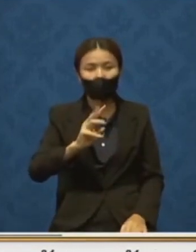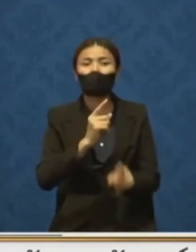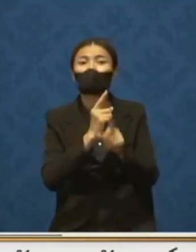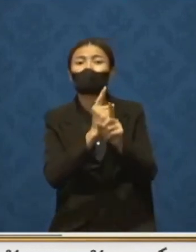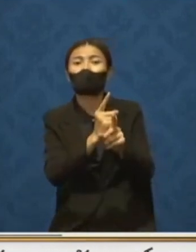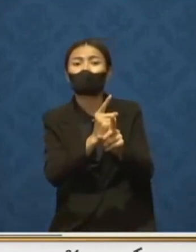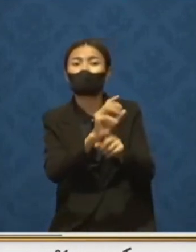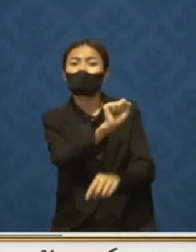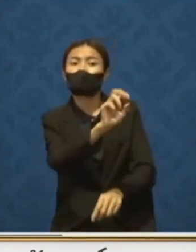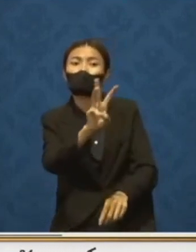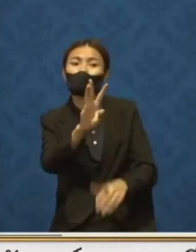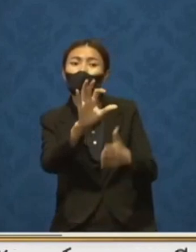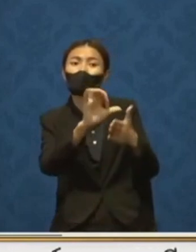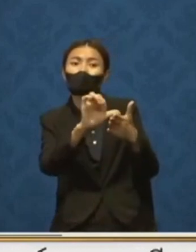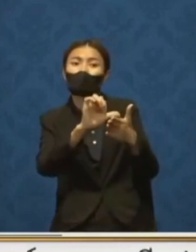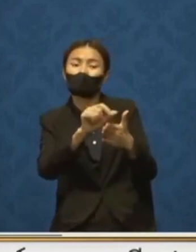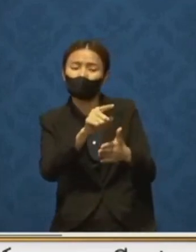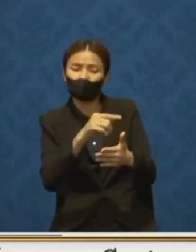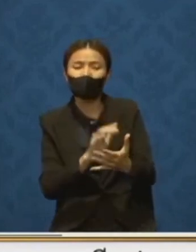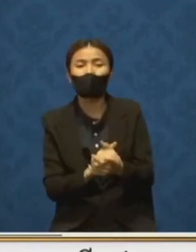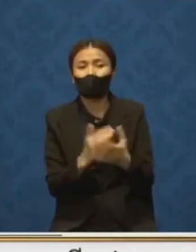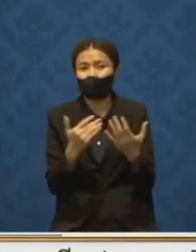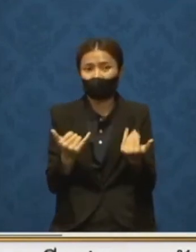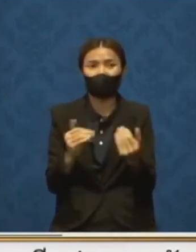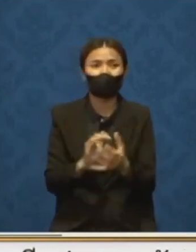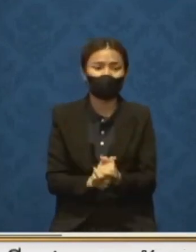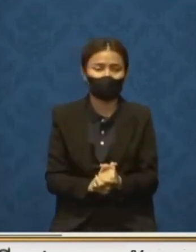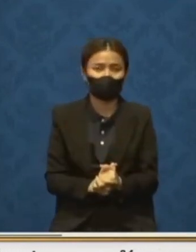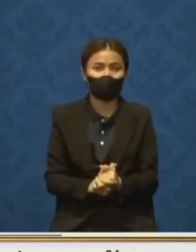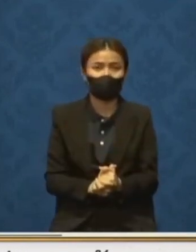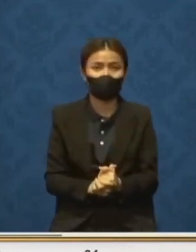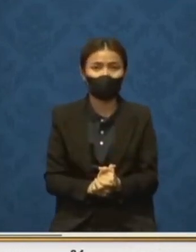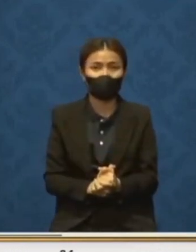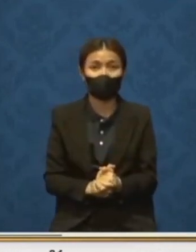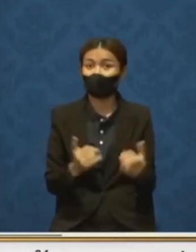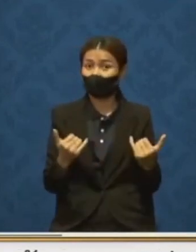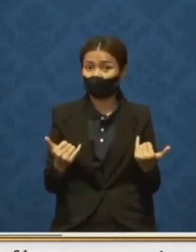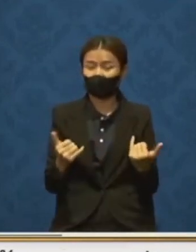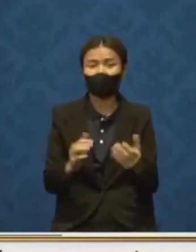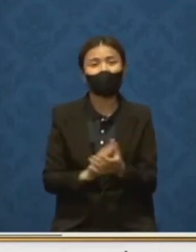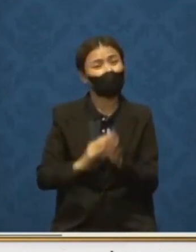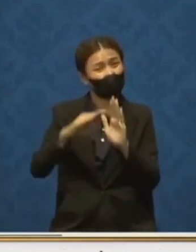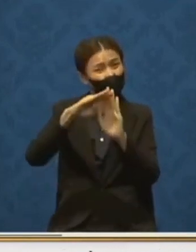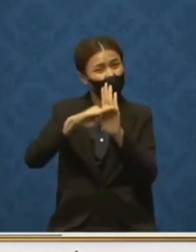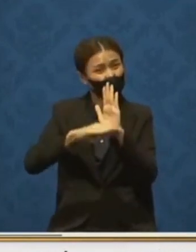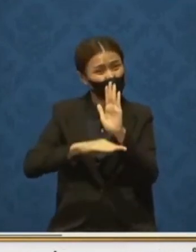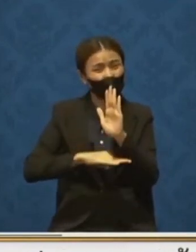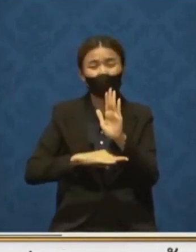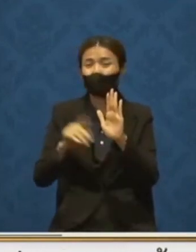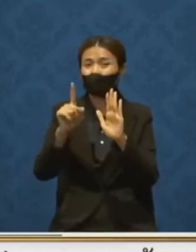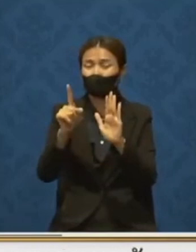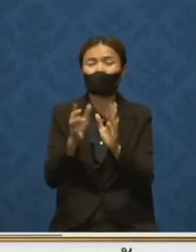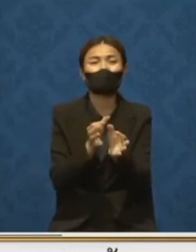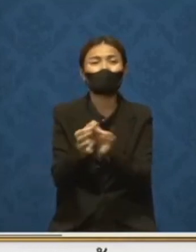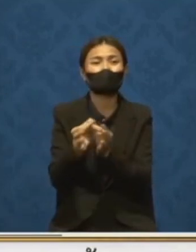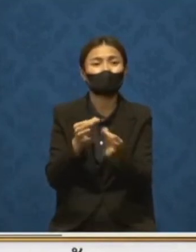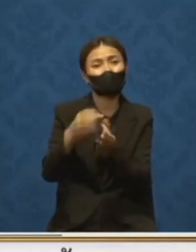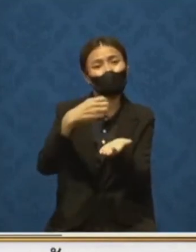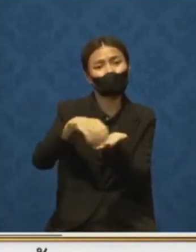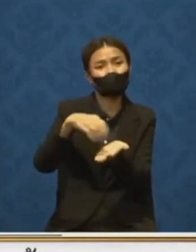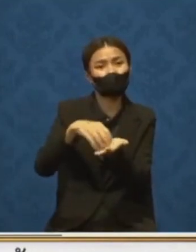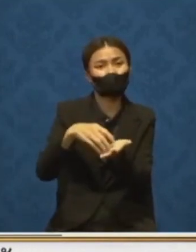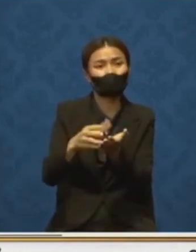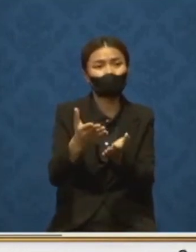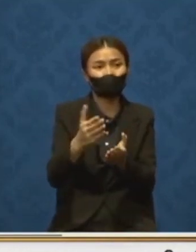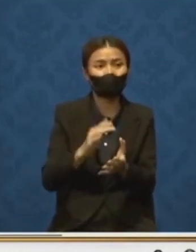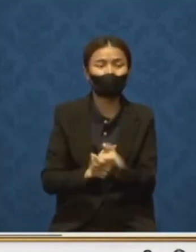ไขรายละเอียดของการพิจารณาผมจะขออนุญาตท่านประธานขออนุญาตให้ท่านวีรกรคำประกอบ